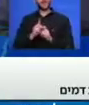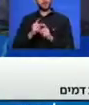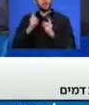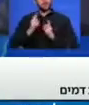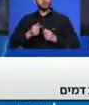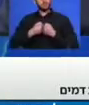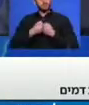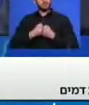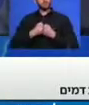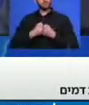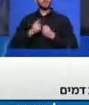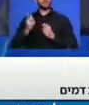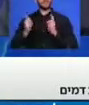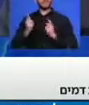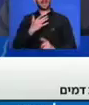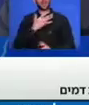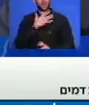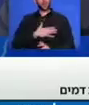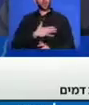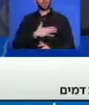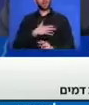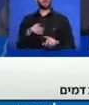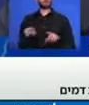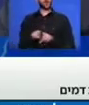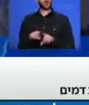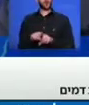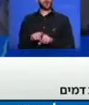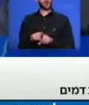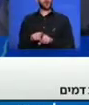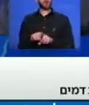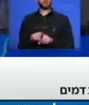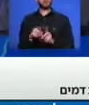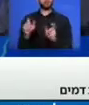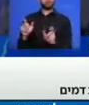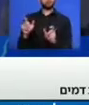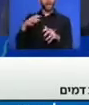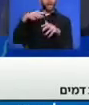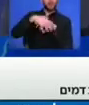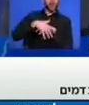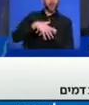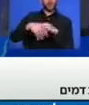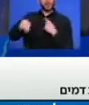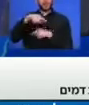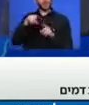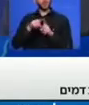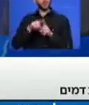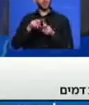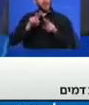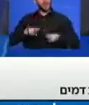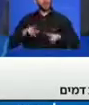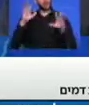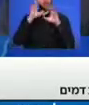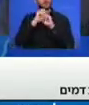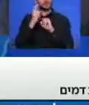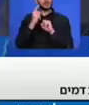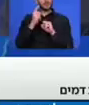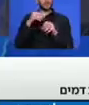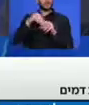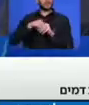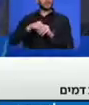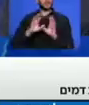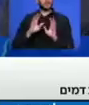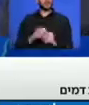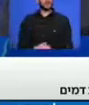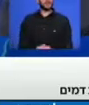מקסיקני, שרוצה לחסום השפעות זרות, ולממש את האג'נדה הפנימית שלו, שלא ניכנס אליה פה כרגע. כן.